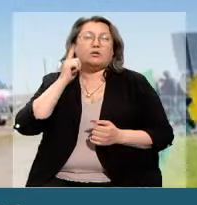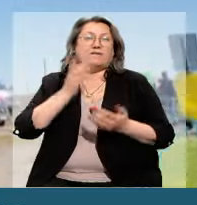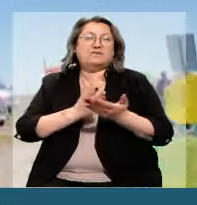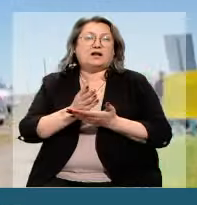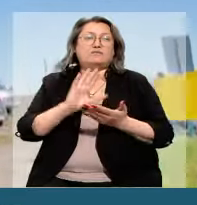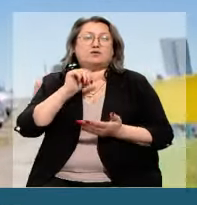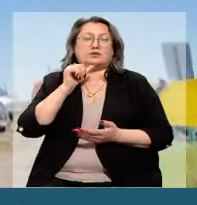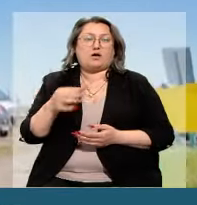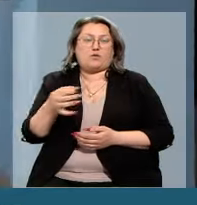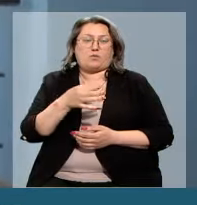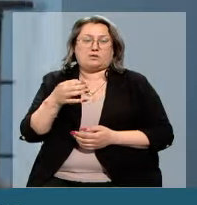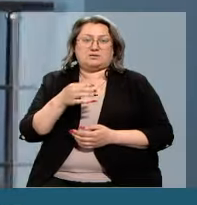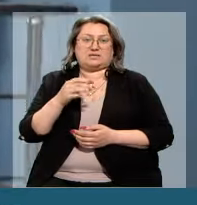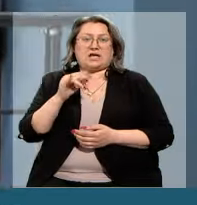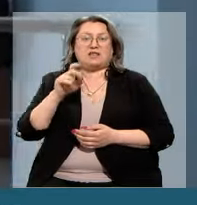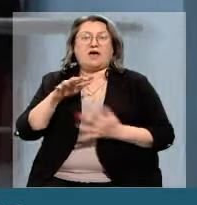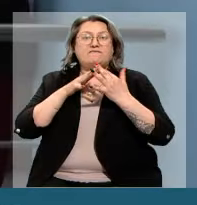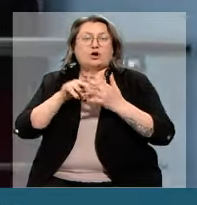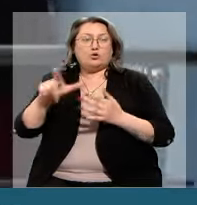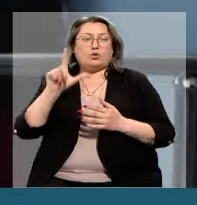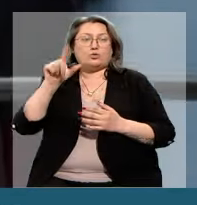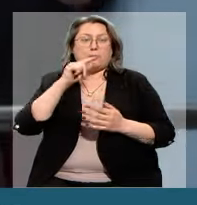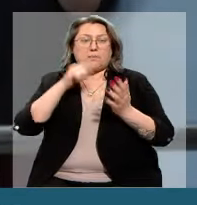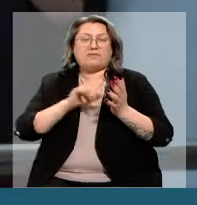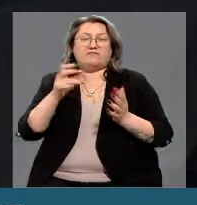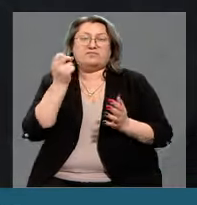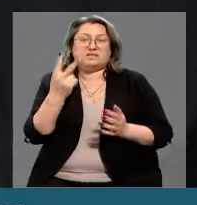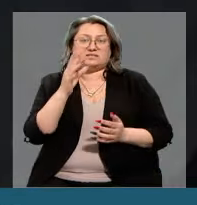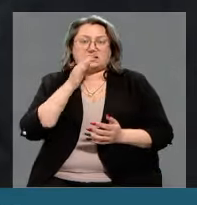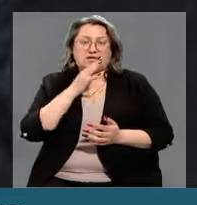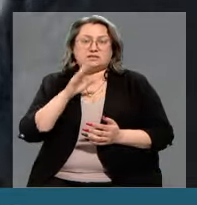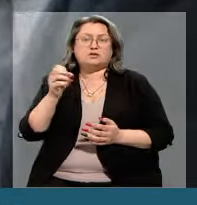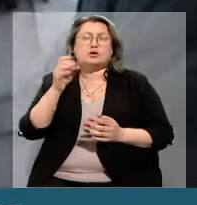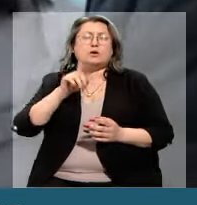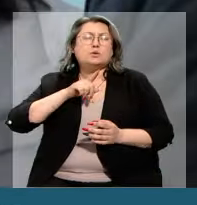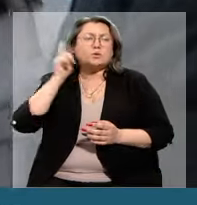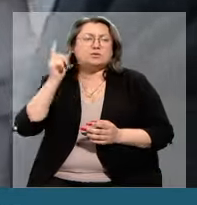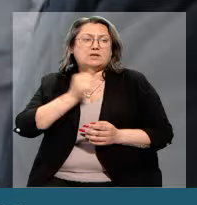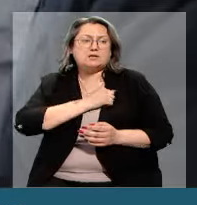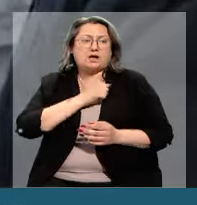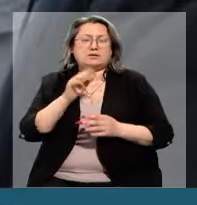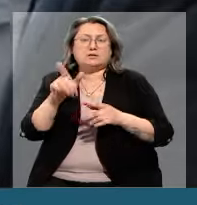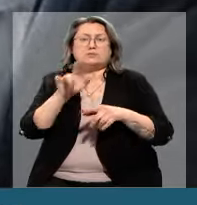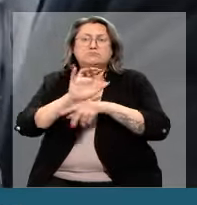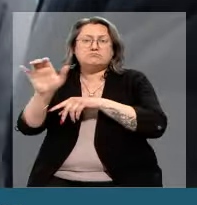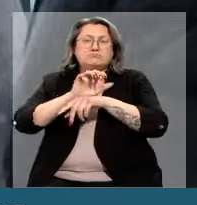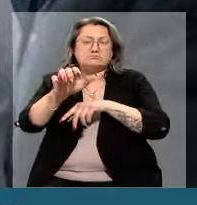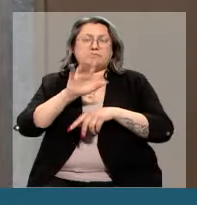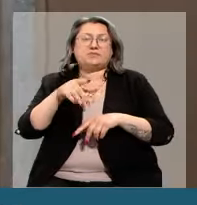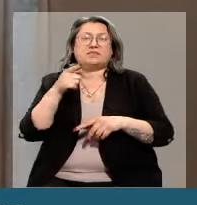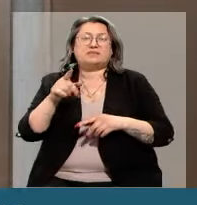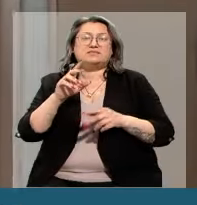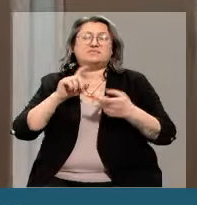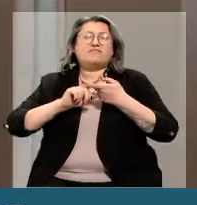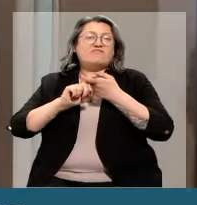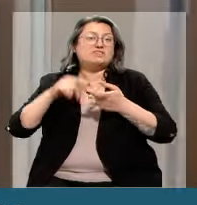ветеран в Кустанайской области, ведь на фронт он попал в 12 лет. Совсем юный солдат по распределению был отправлен